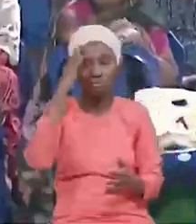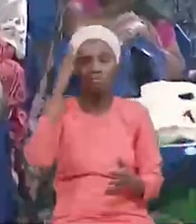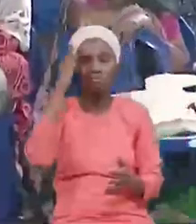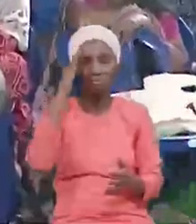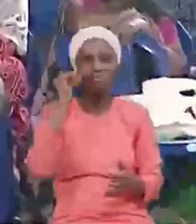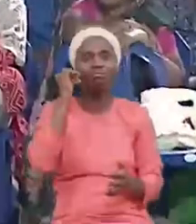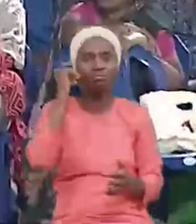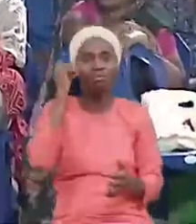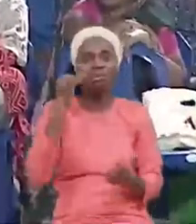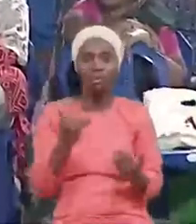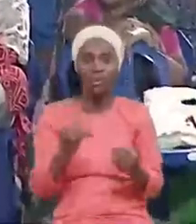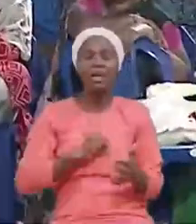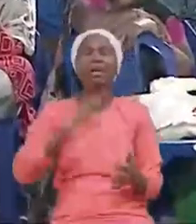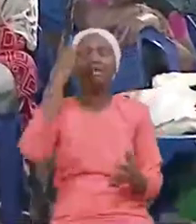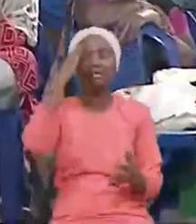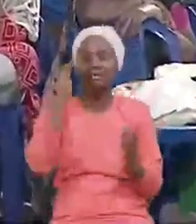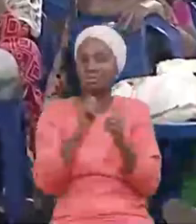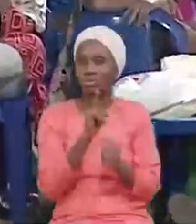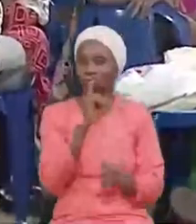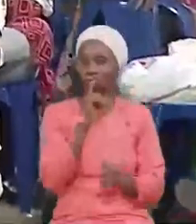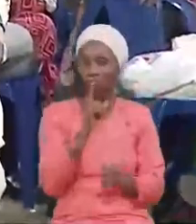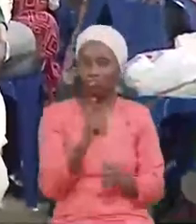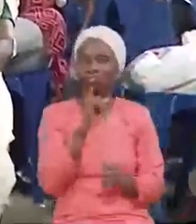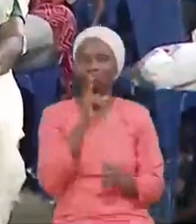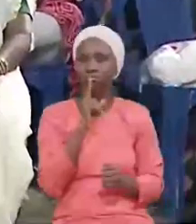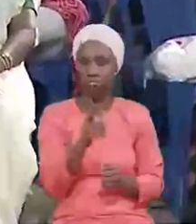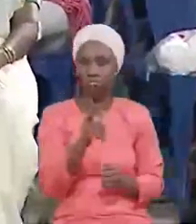je sais avec certitude